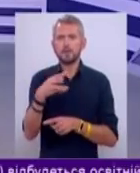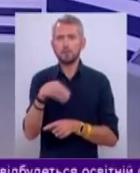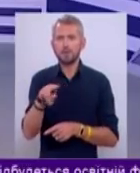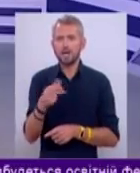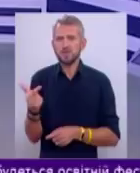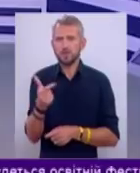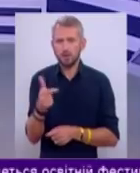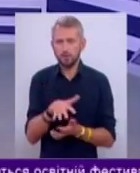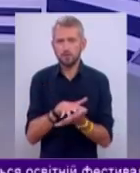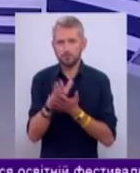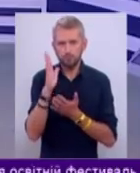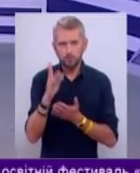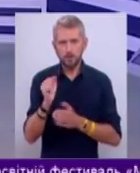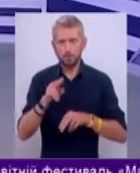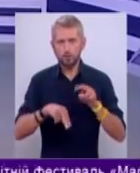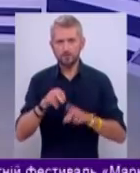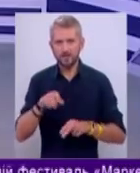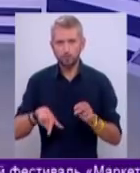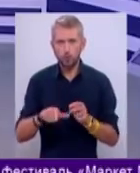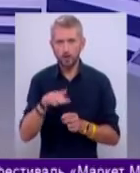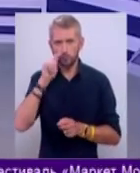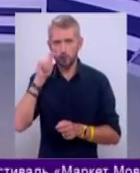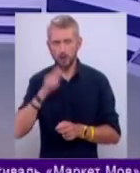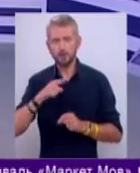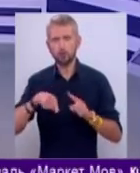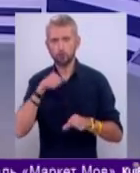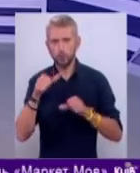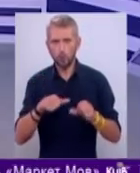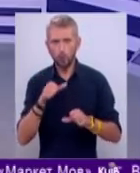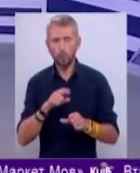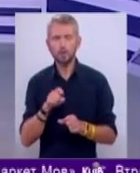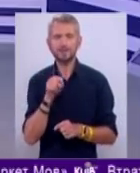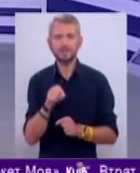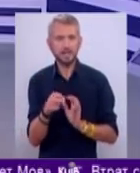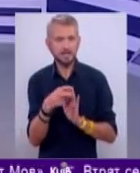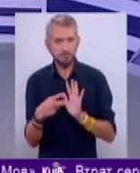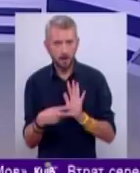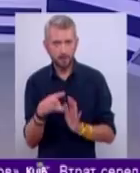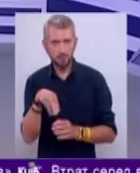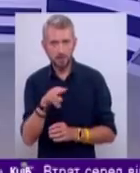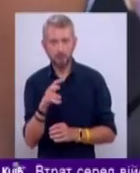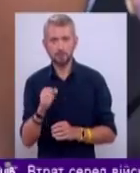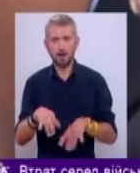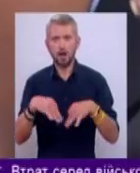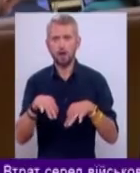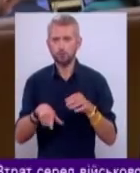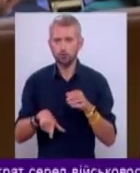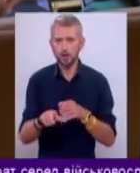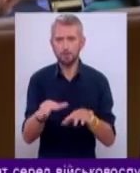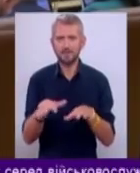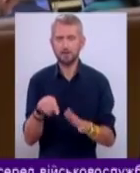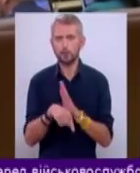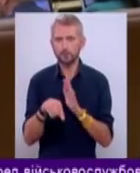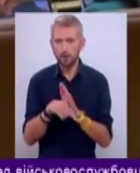50 мільярдів гривень спрямують на будівництво доріг в Україні наступного року. Із них 17 мільярдів – на автошляхи